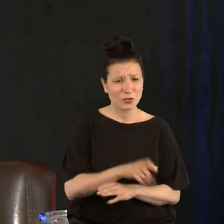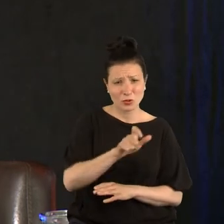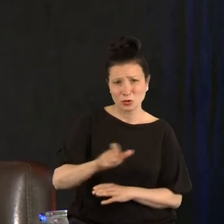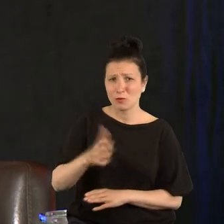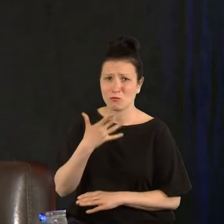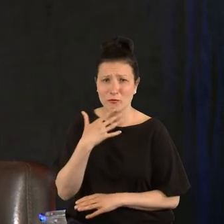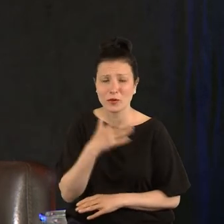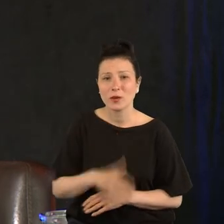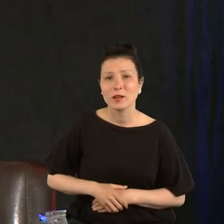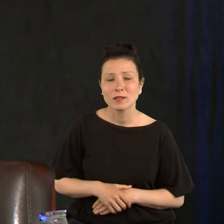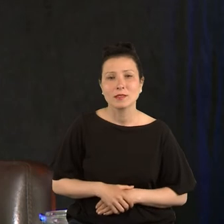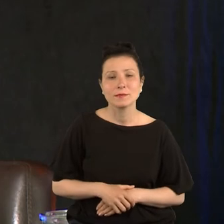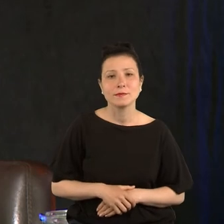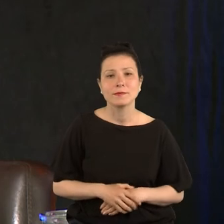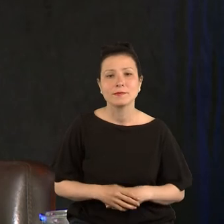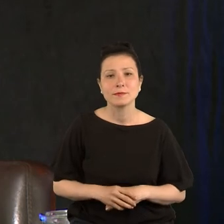mówili, bo tutaj